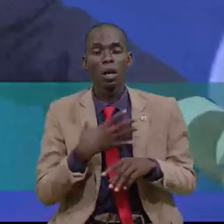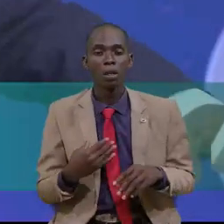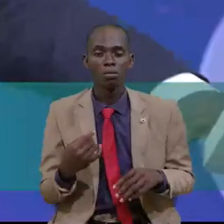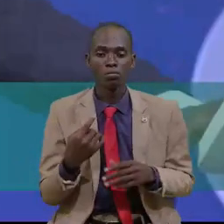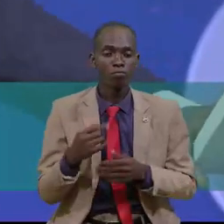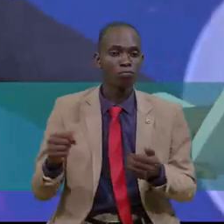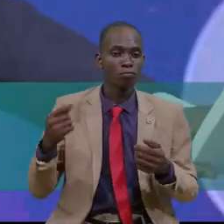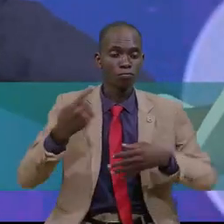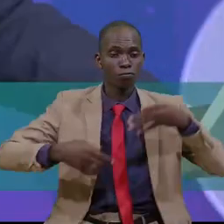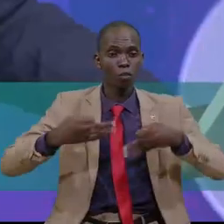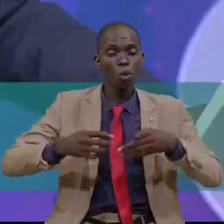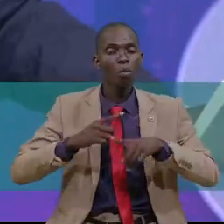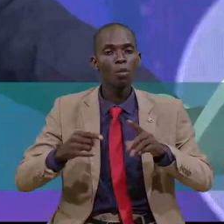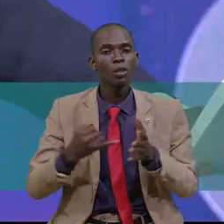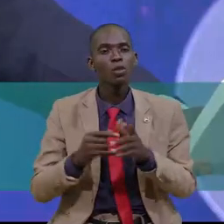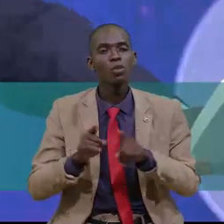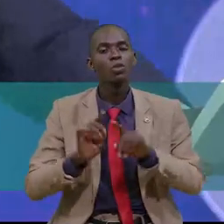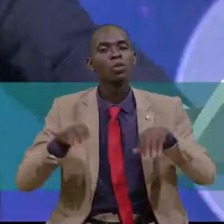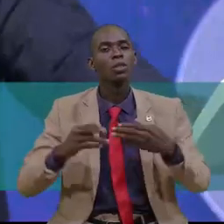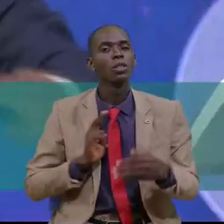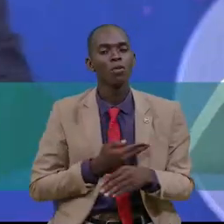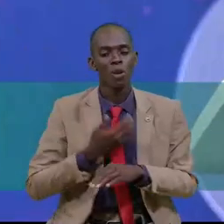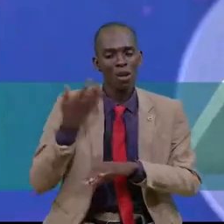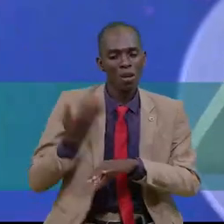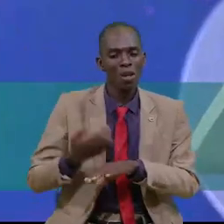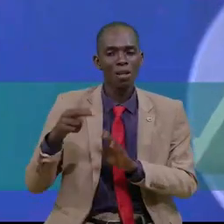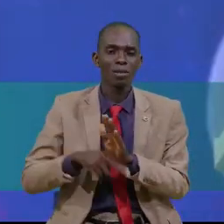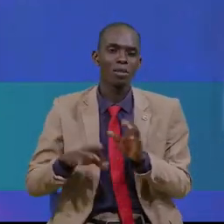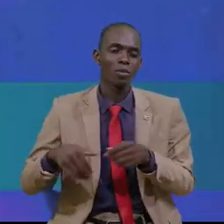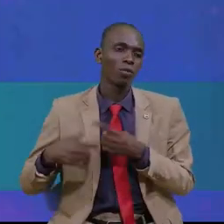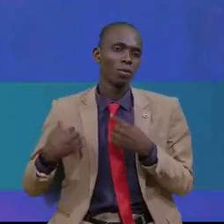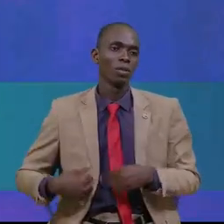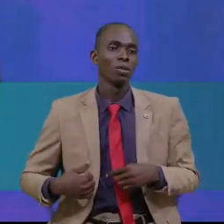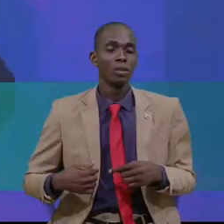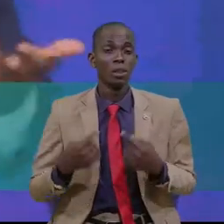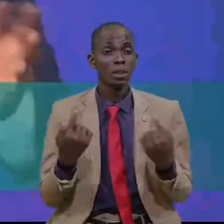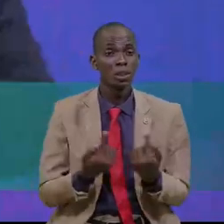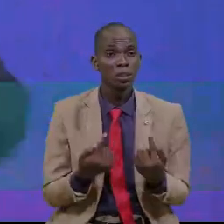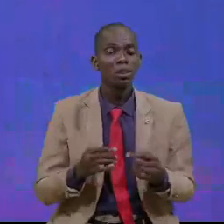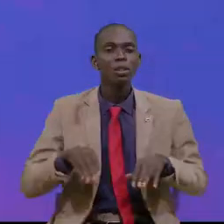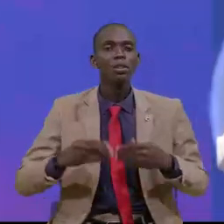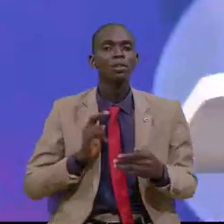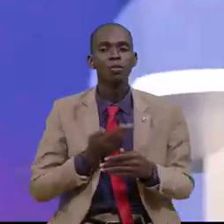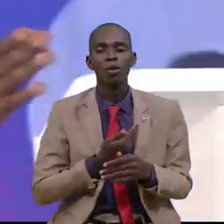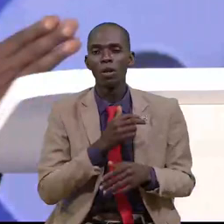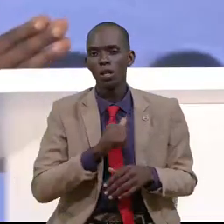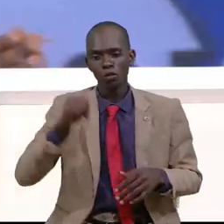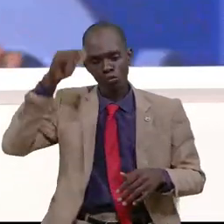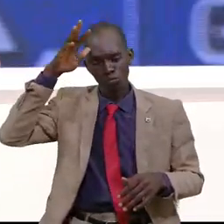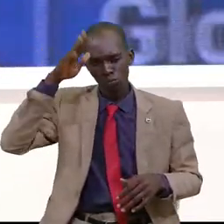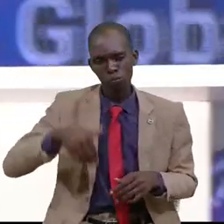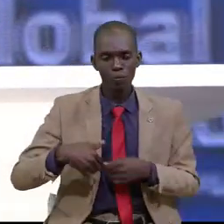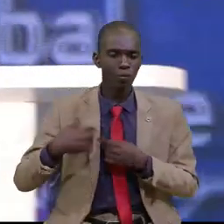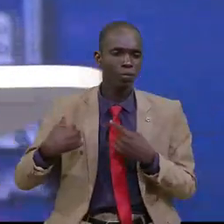condamnation, cela nous donne l'enduchissement du cœur, le péché. Le péché donne une conscience scellée.